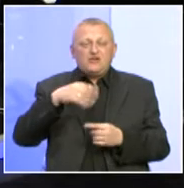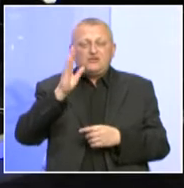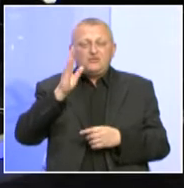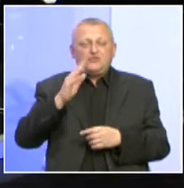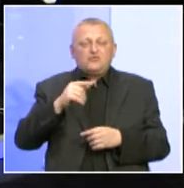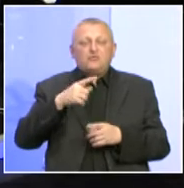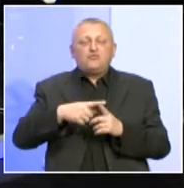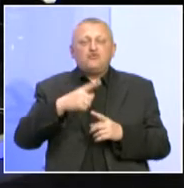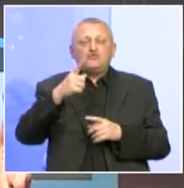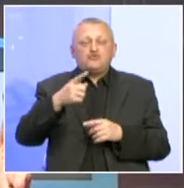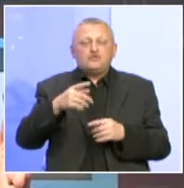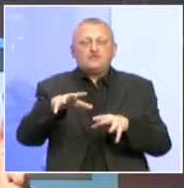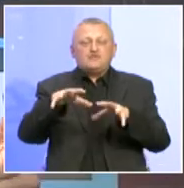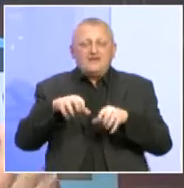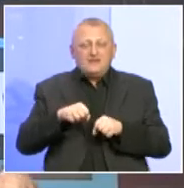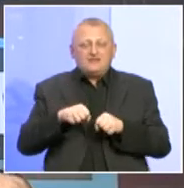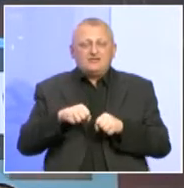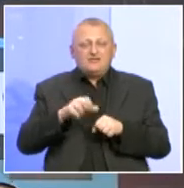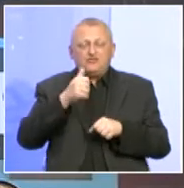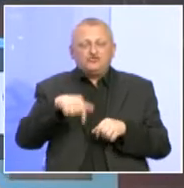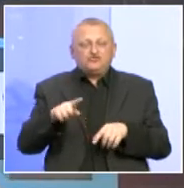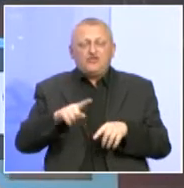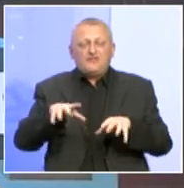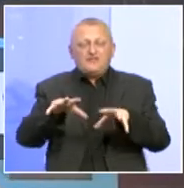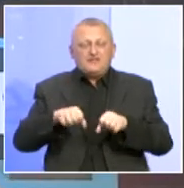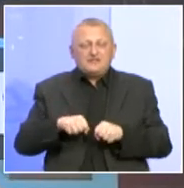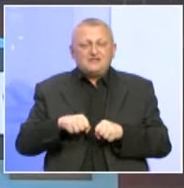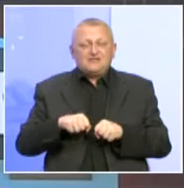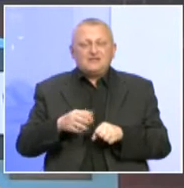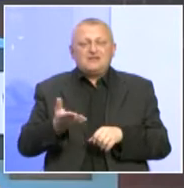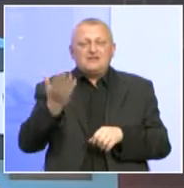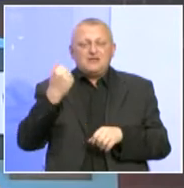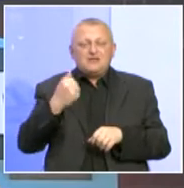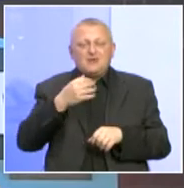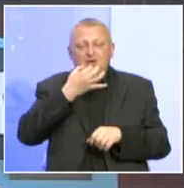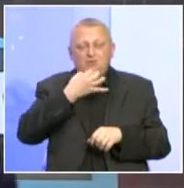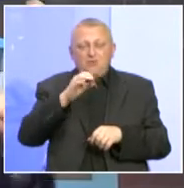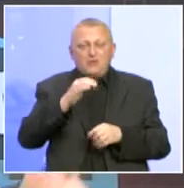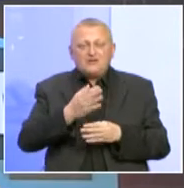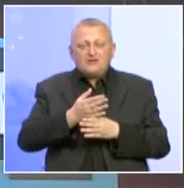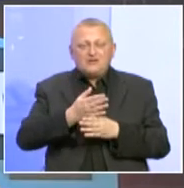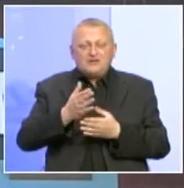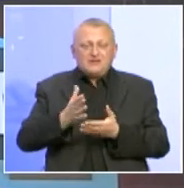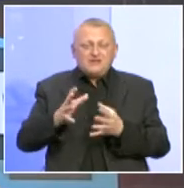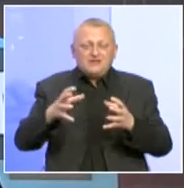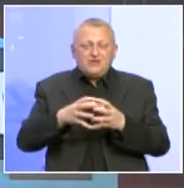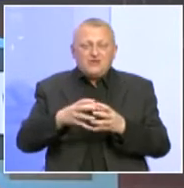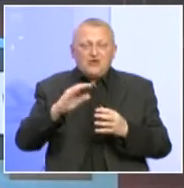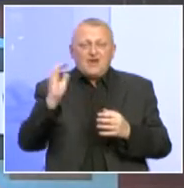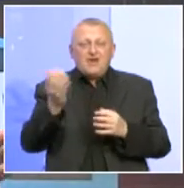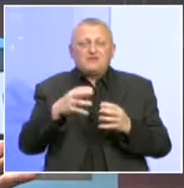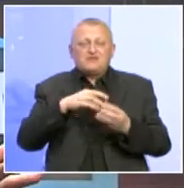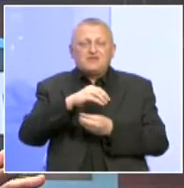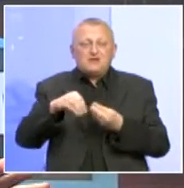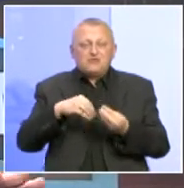nešto su shvatili, da, što ovdje ne shvaćaju, da je ipak bolje da si dio europske porodice. Ja sad ne kažem da